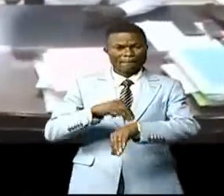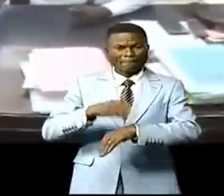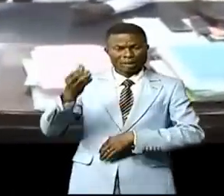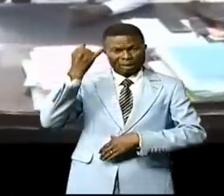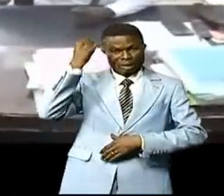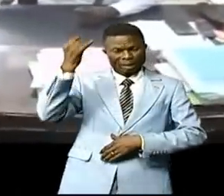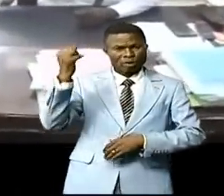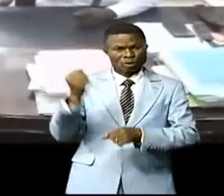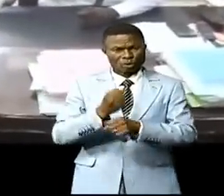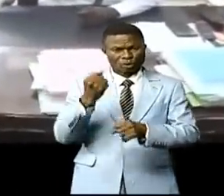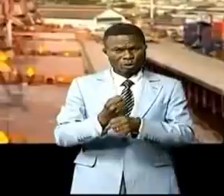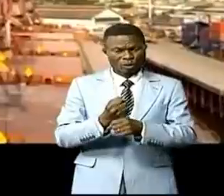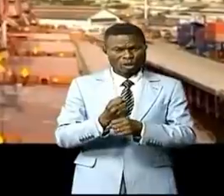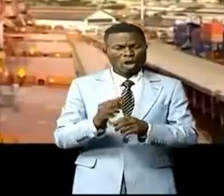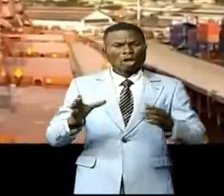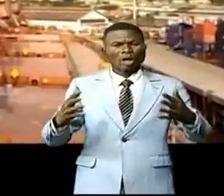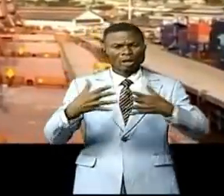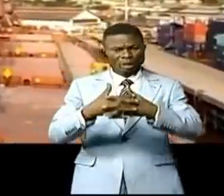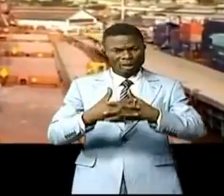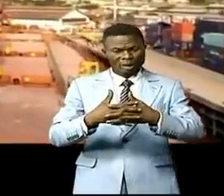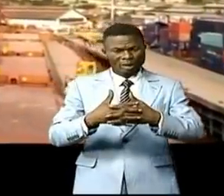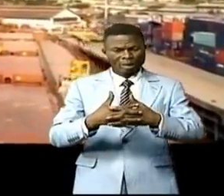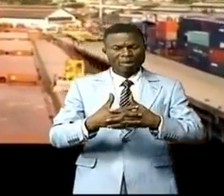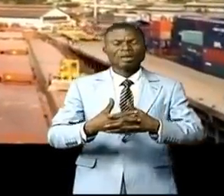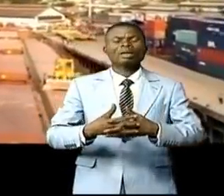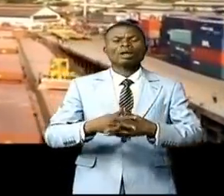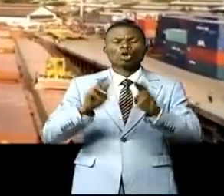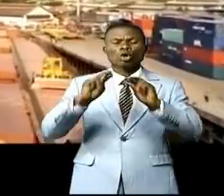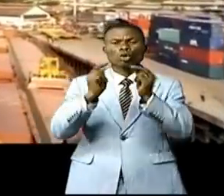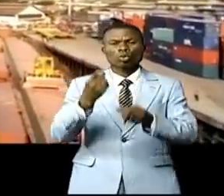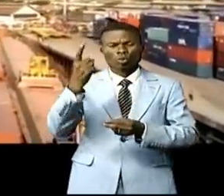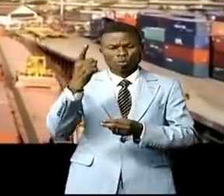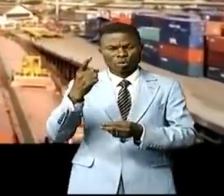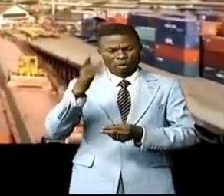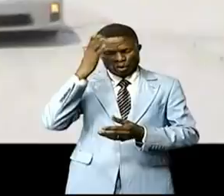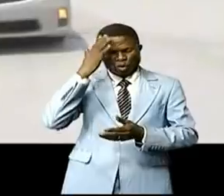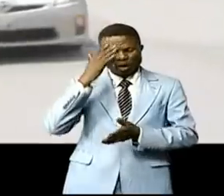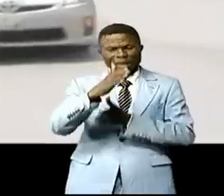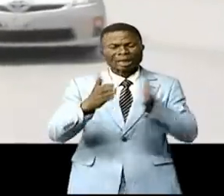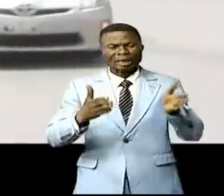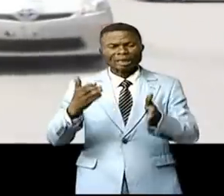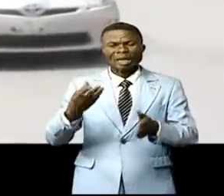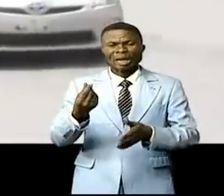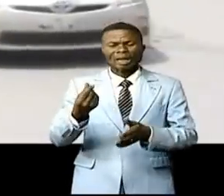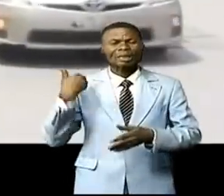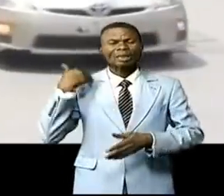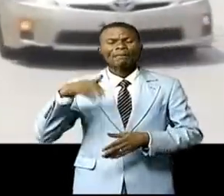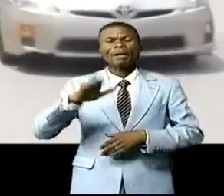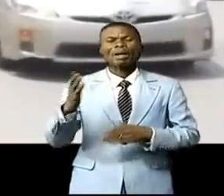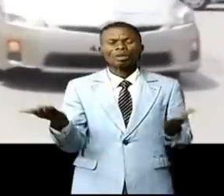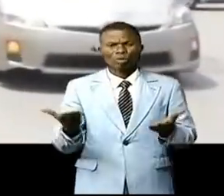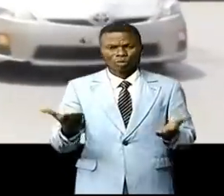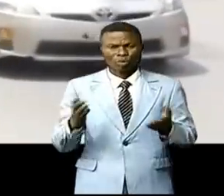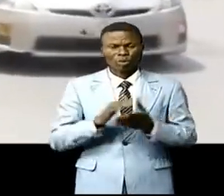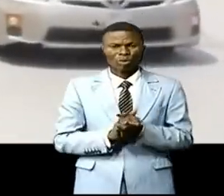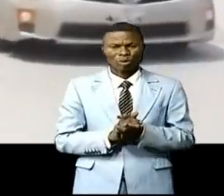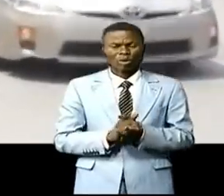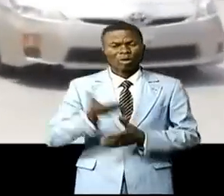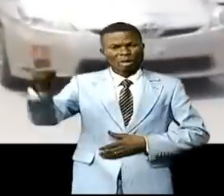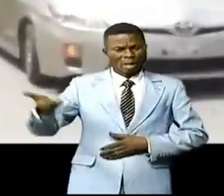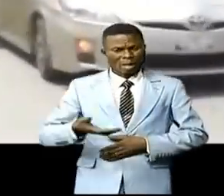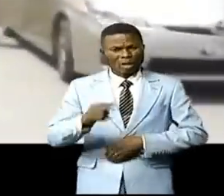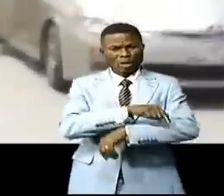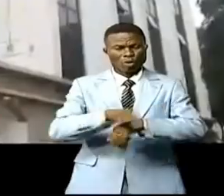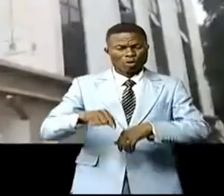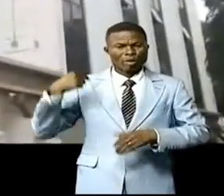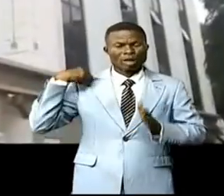de travailler en synergie et ainsi stopper l'écoulage de recettes. Peu avant, M. Miroje Tseka a été reçu au gouvernorat